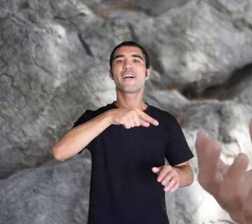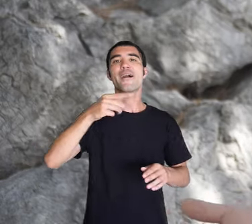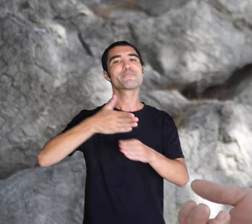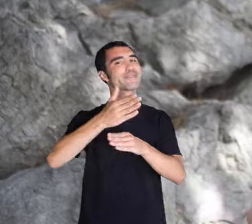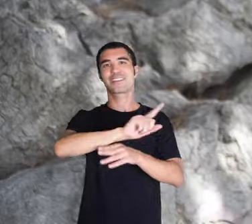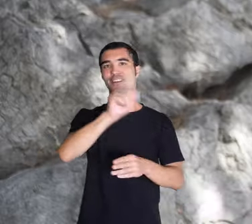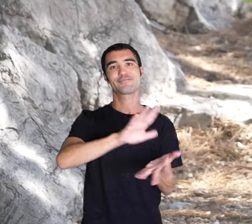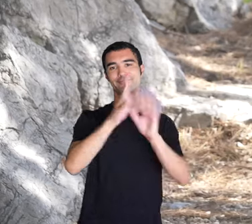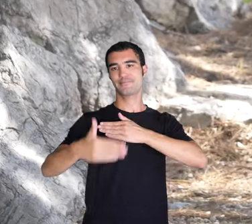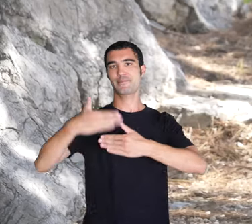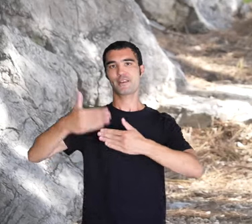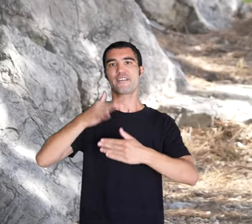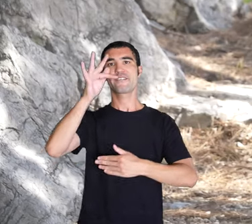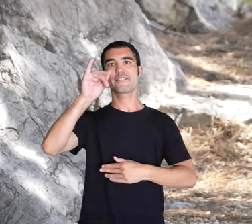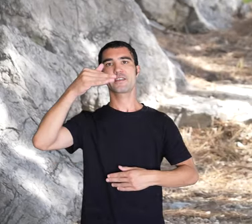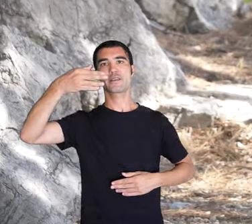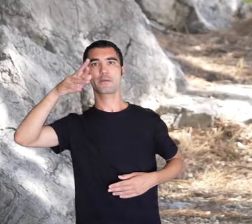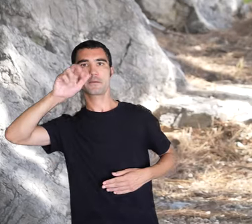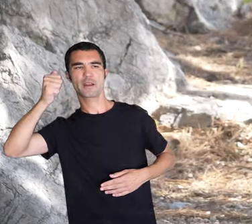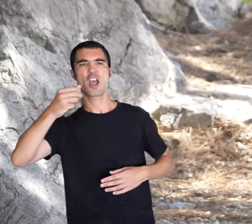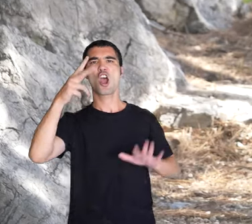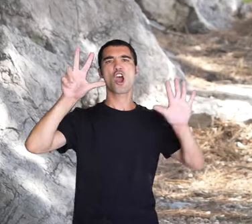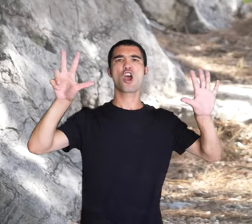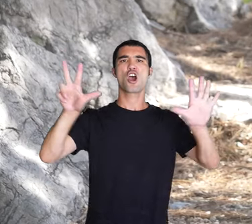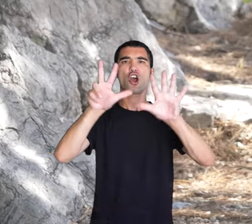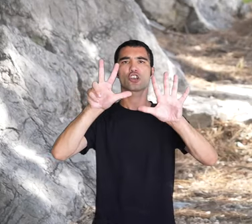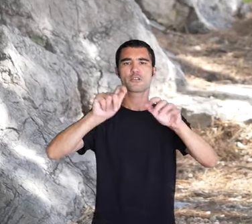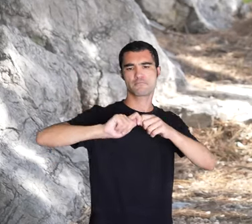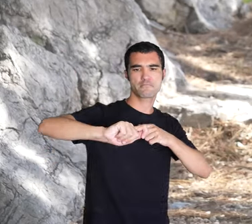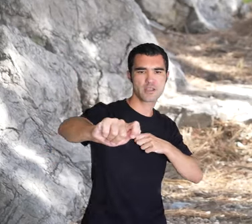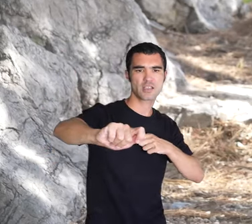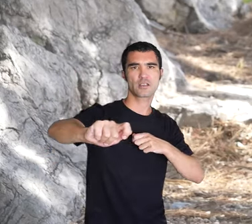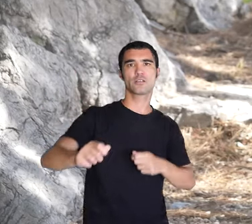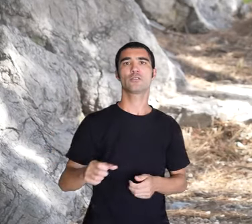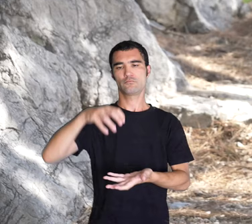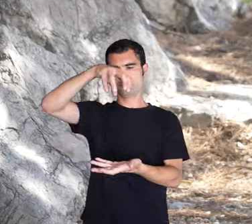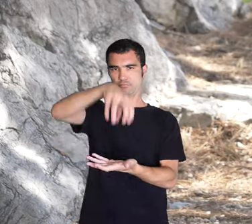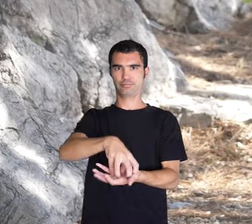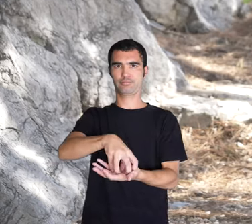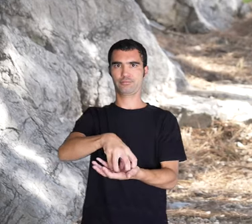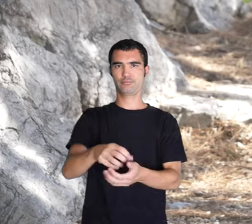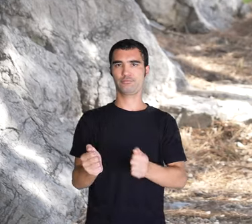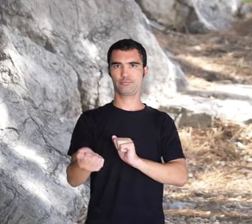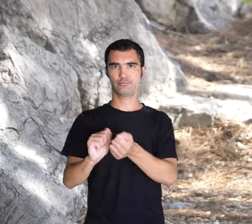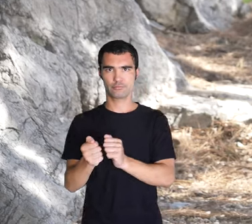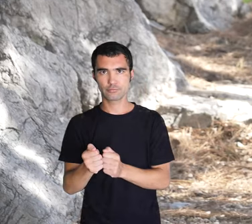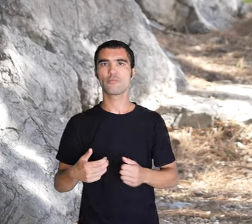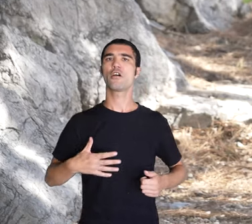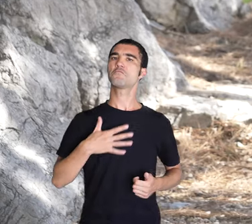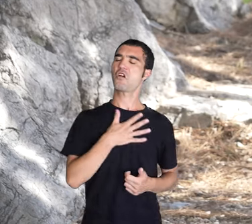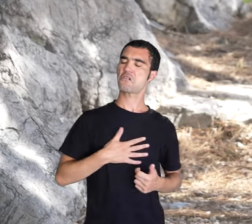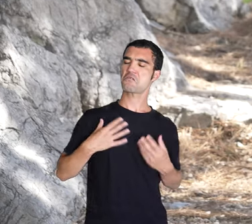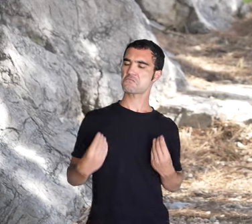llaüt modernitzat, fa prop de 8 metres, té pont, té... o sigui, és